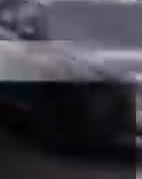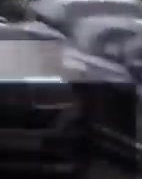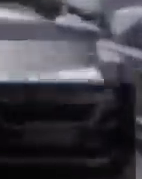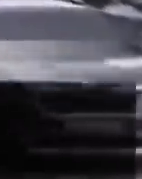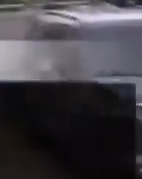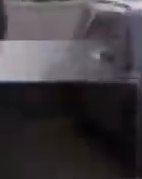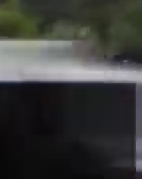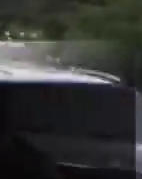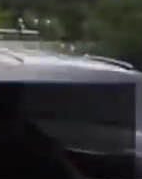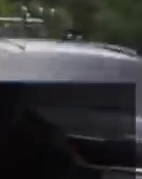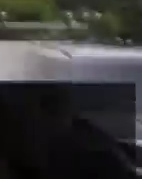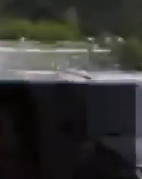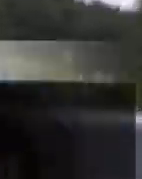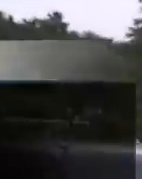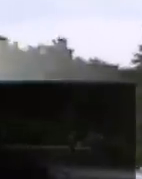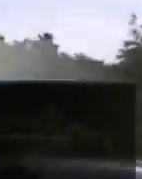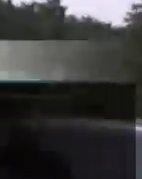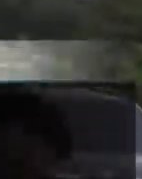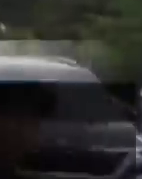감사합니다. 감사합니다.